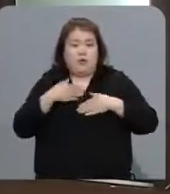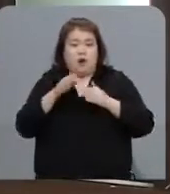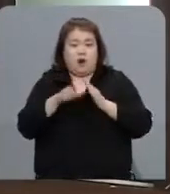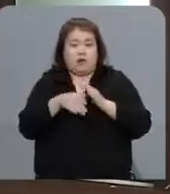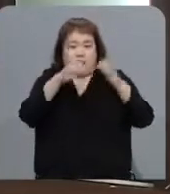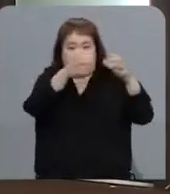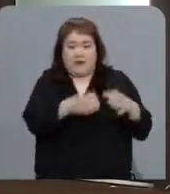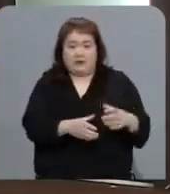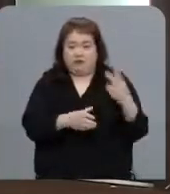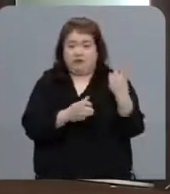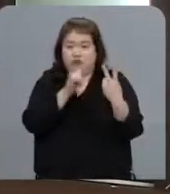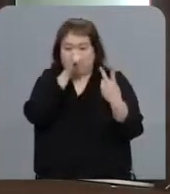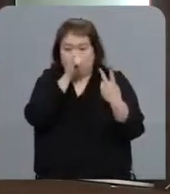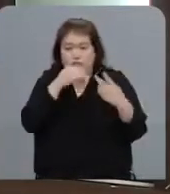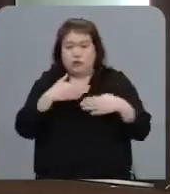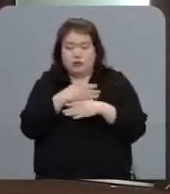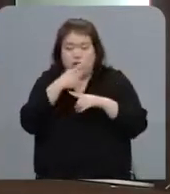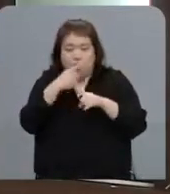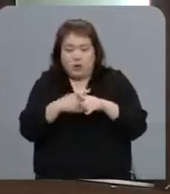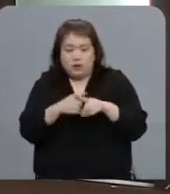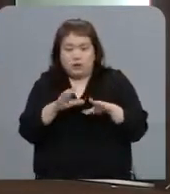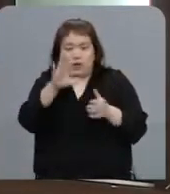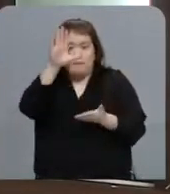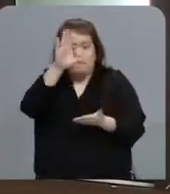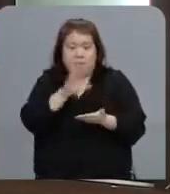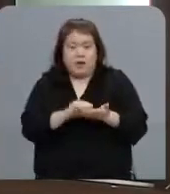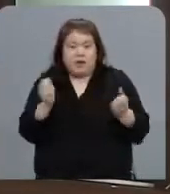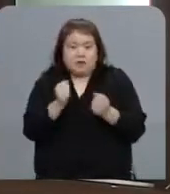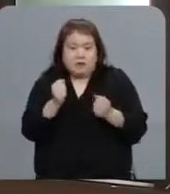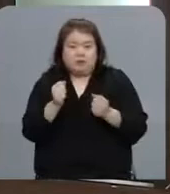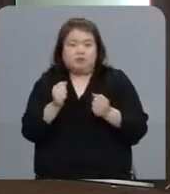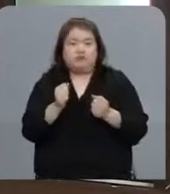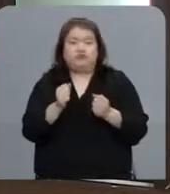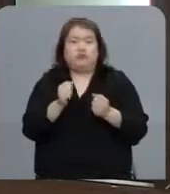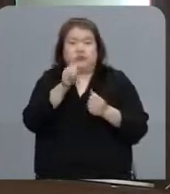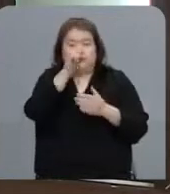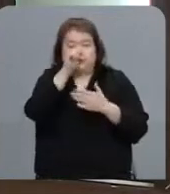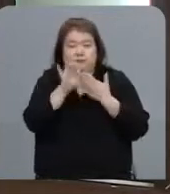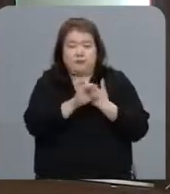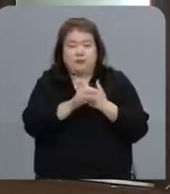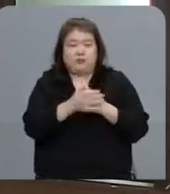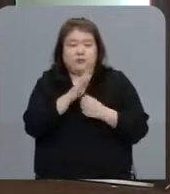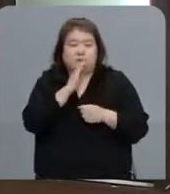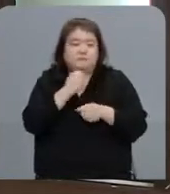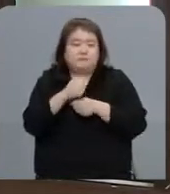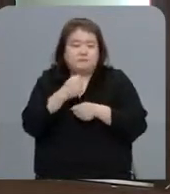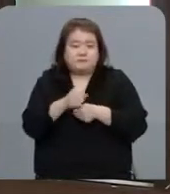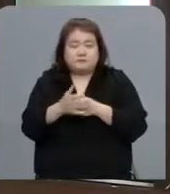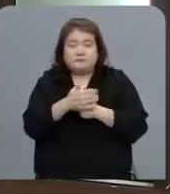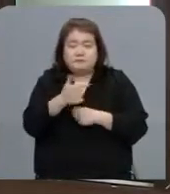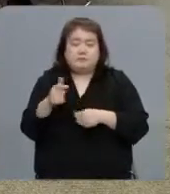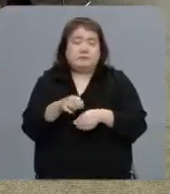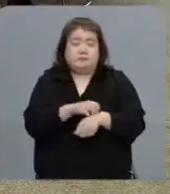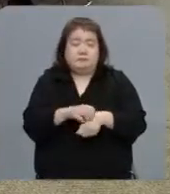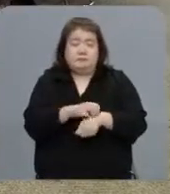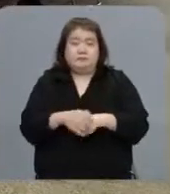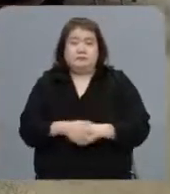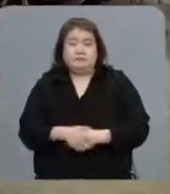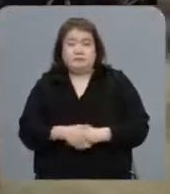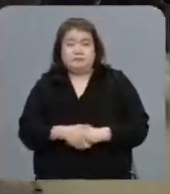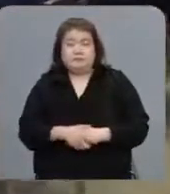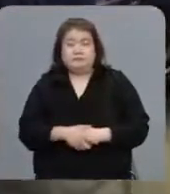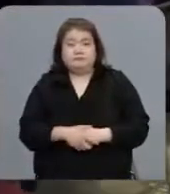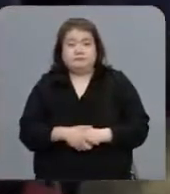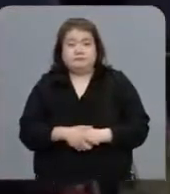도토 해놔도 4 하다가 떨어지면 찬물을 넣으면 어 어 황당해요 족을 편하고 너무나